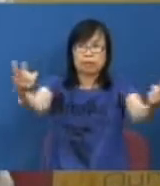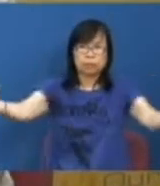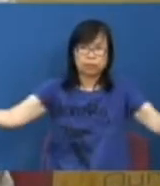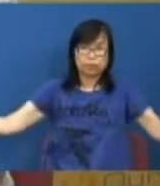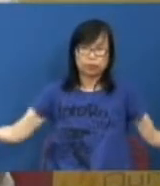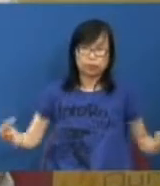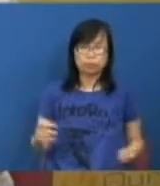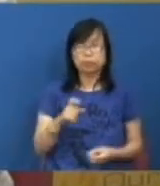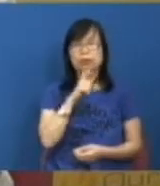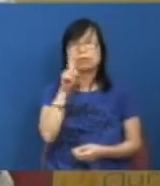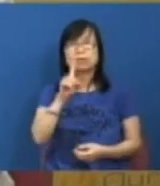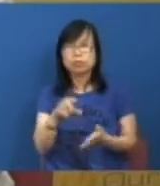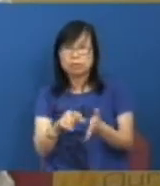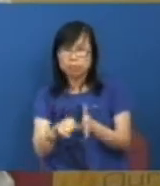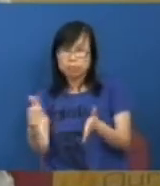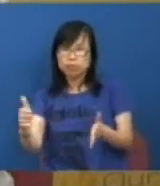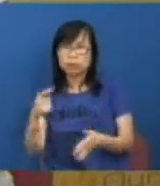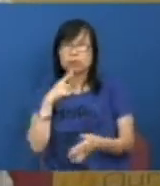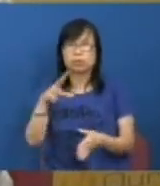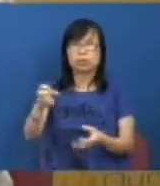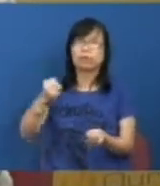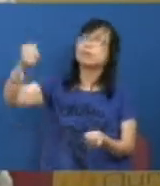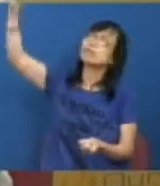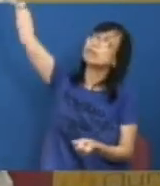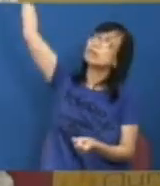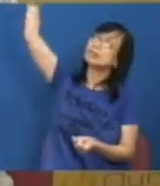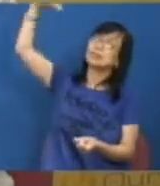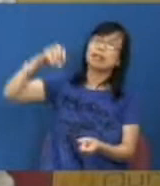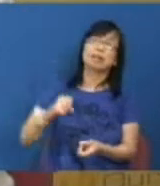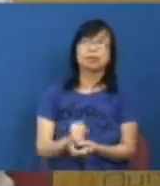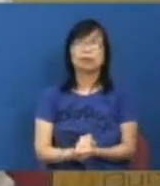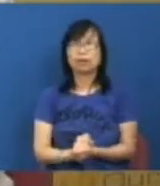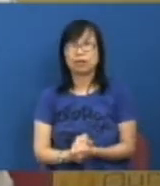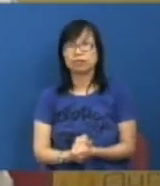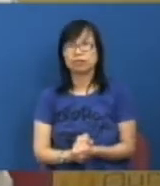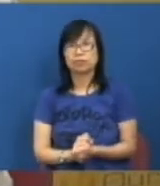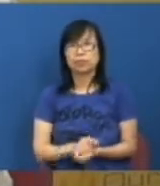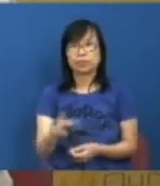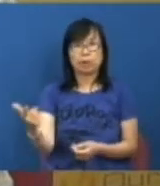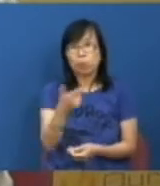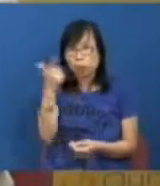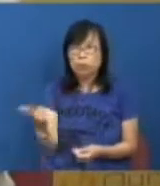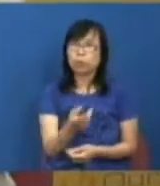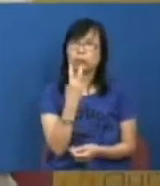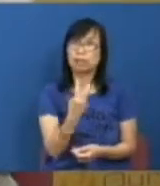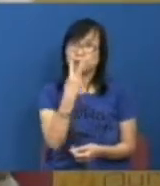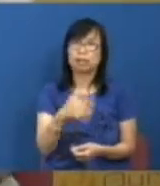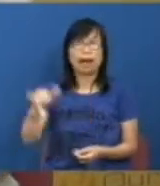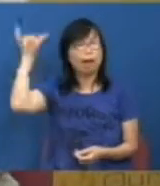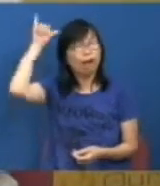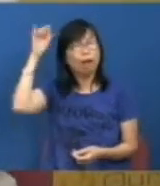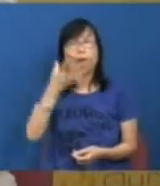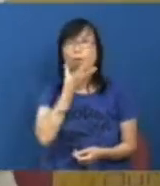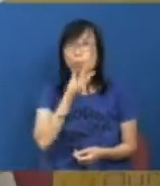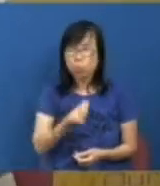哋邊有咁多能源啫？其實佢哋都係用緊太陽 能， 亦都用好多係用沼氣嘅。 喂，嗰啲牛羊啊，